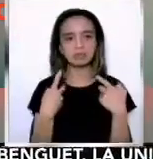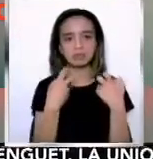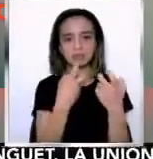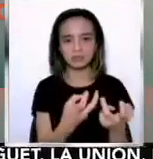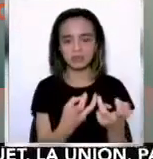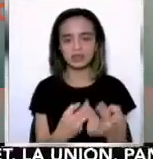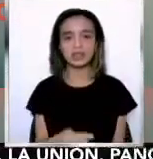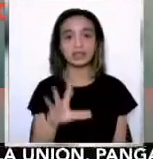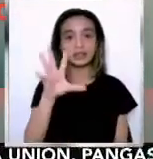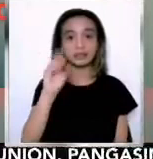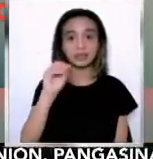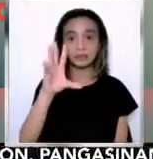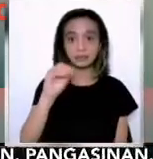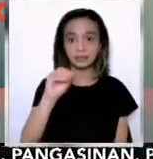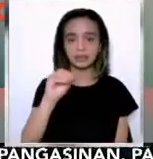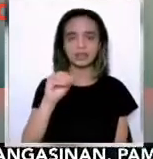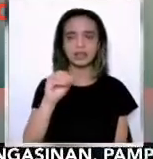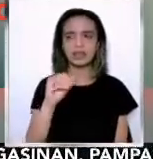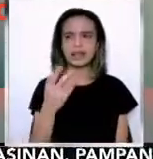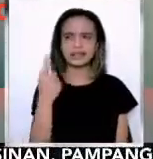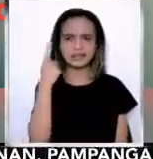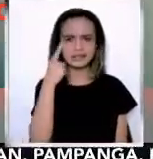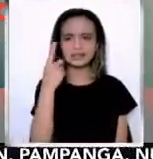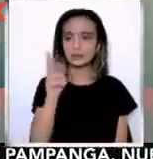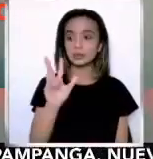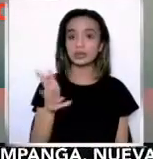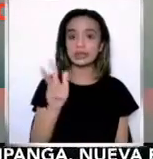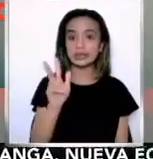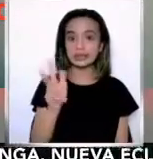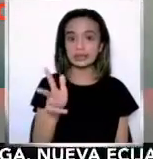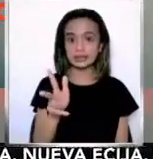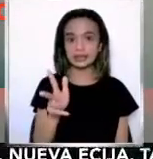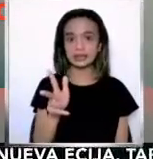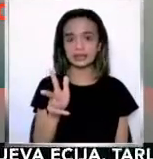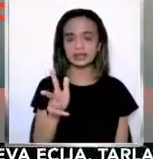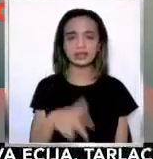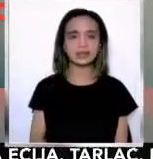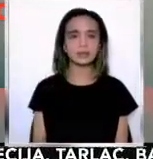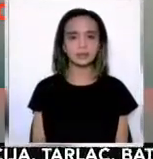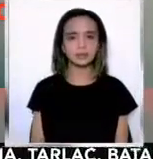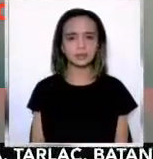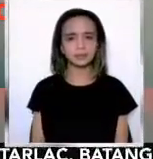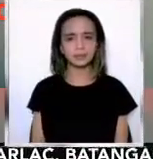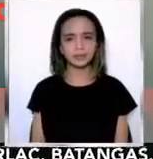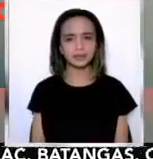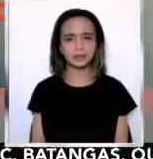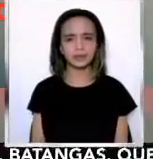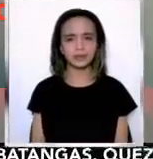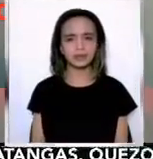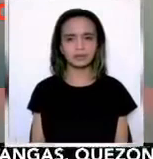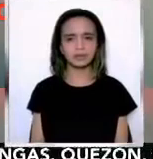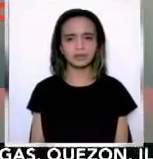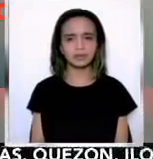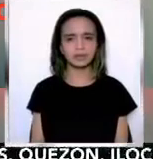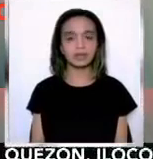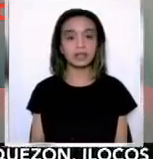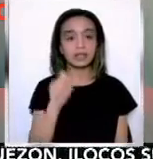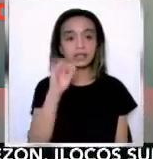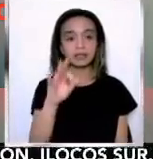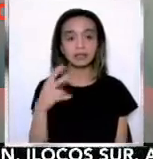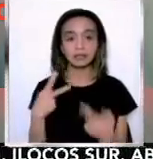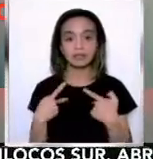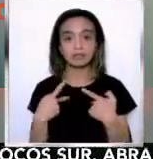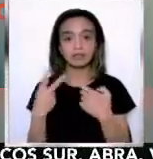mutations, 30 of those mutations nandun sa spike protein, no? And kung ang mutation kasi nasa spike